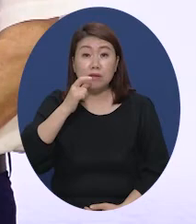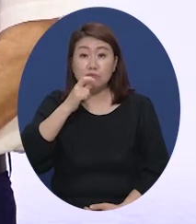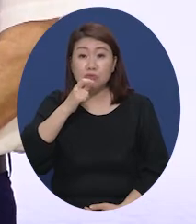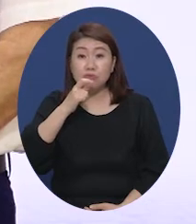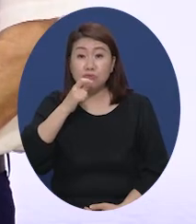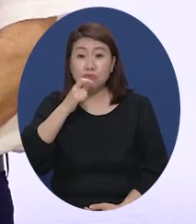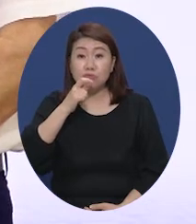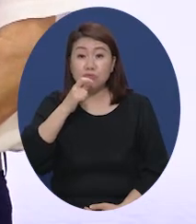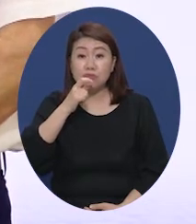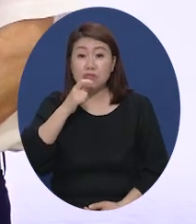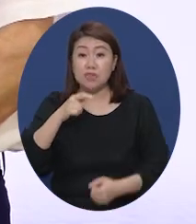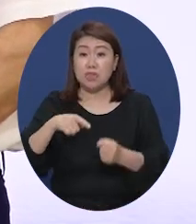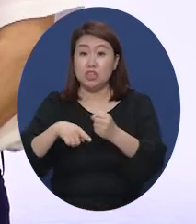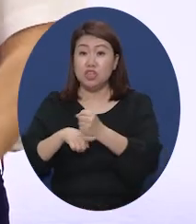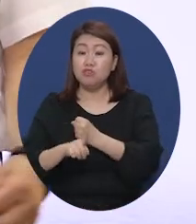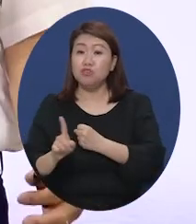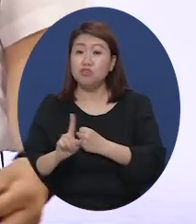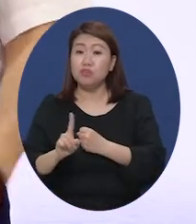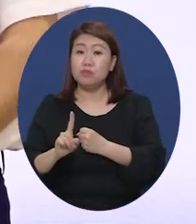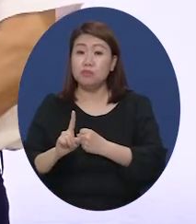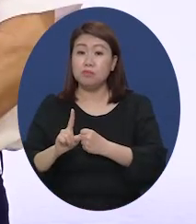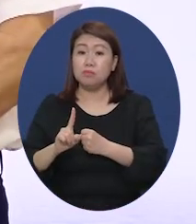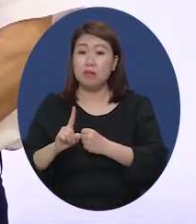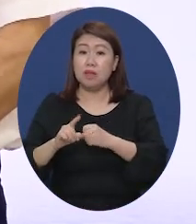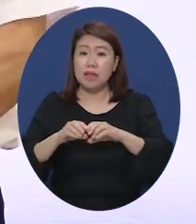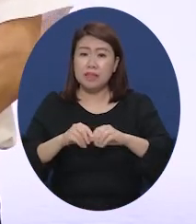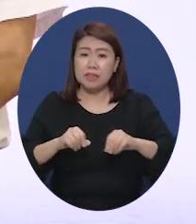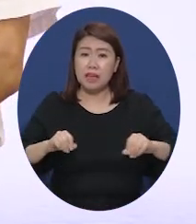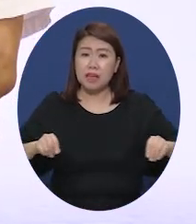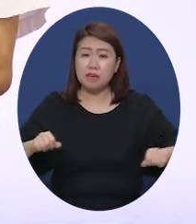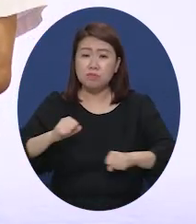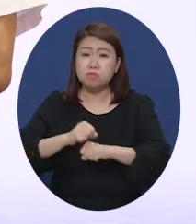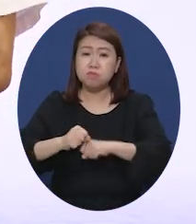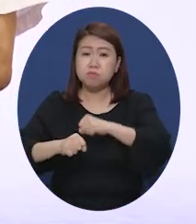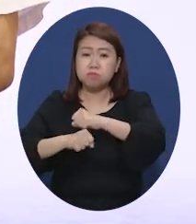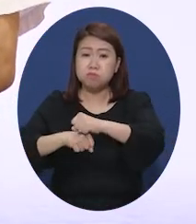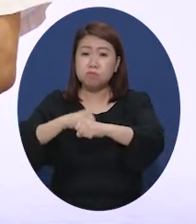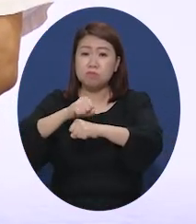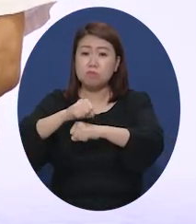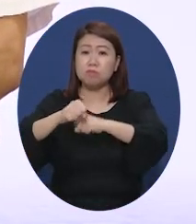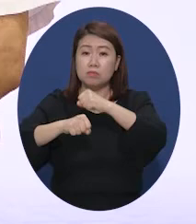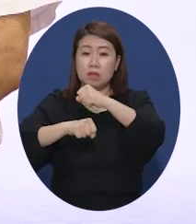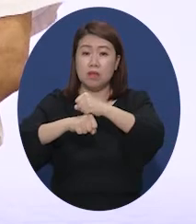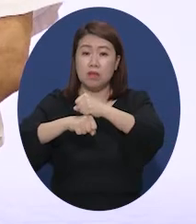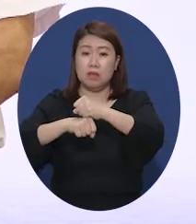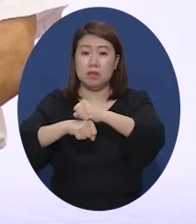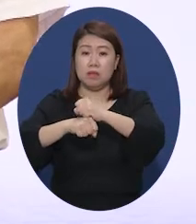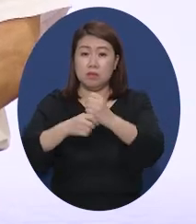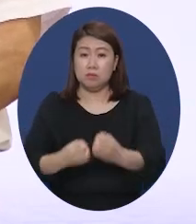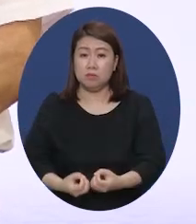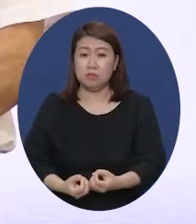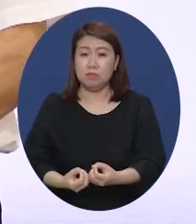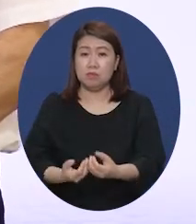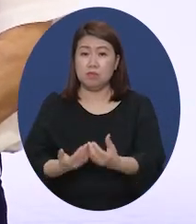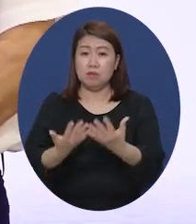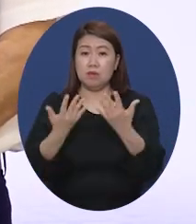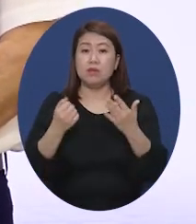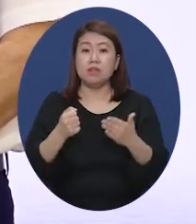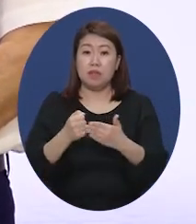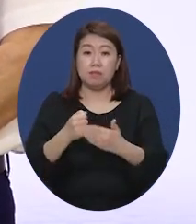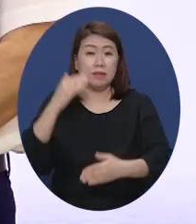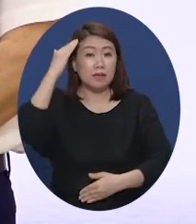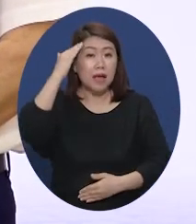거무물이 나오는 이유는 수천 년간 그 땅바닥에 퇴적된 것들이 이제 강물 흐름에 따라서 계속 우러져 나오기